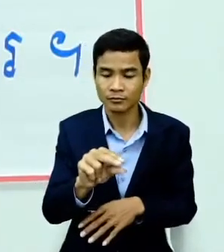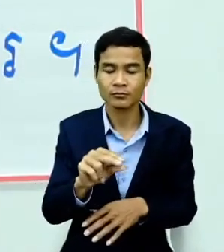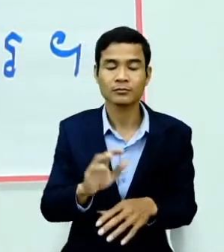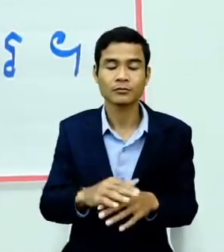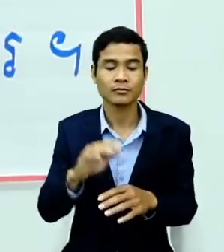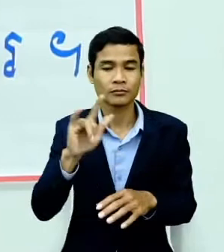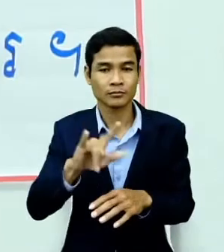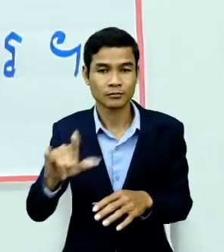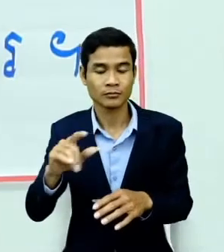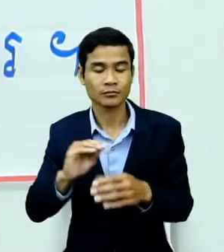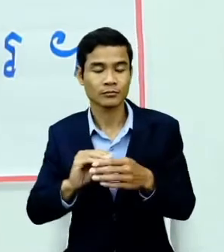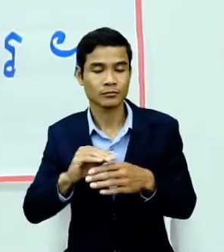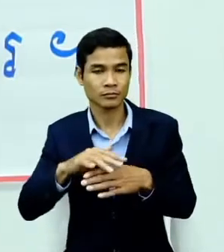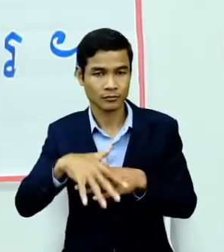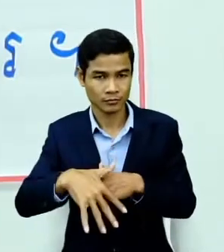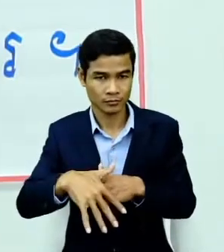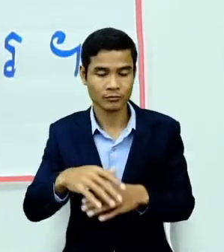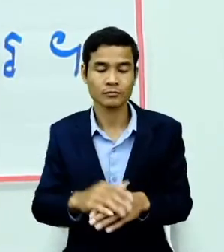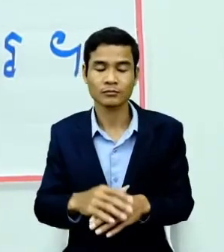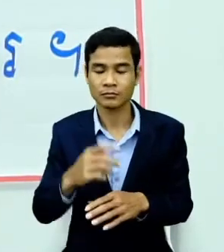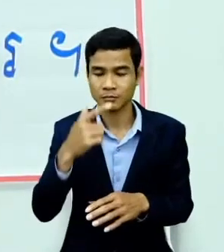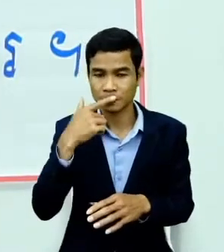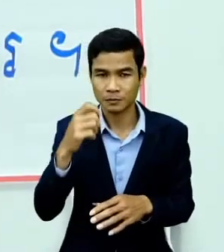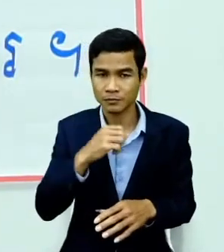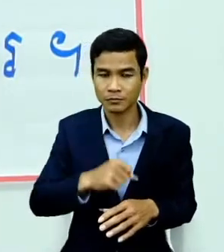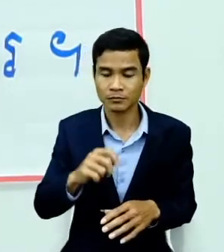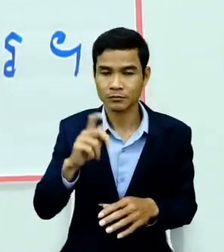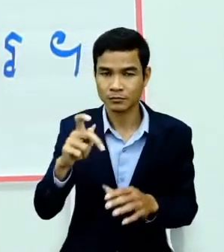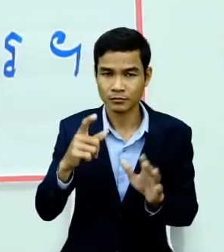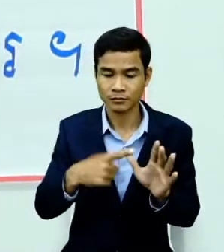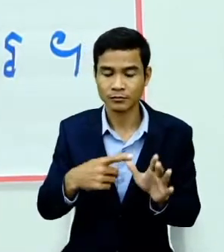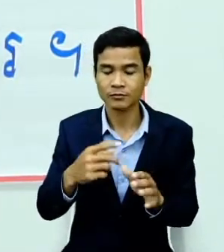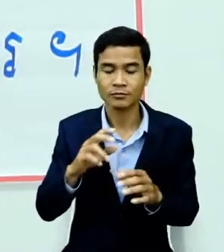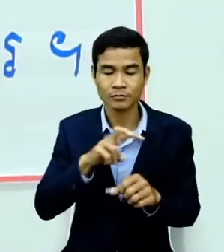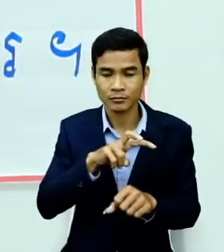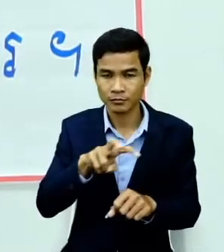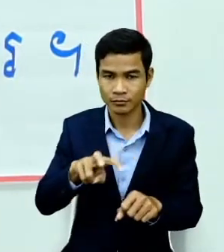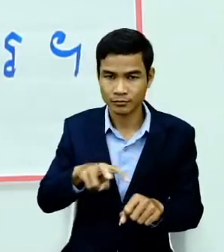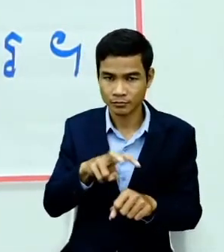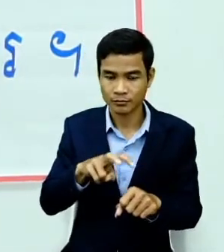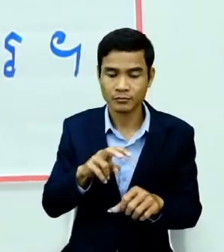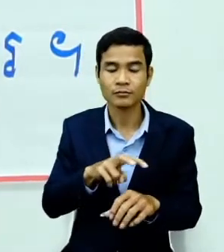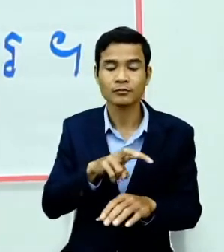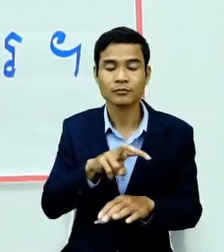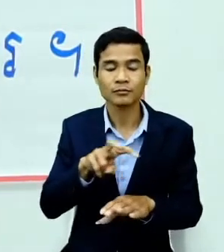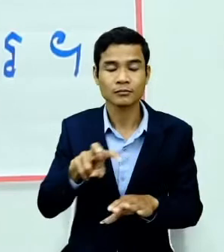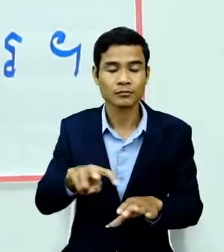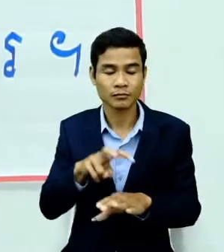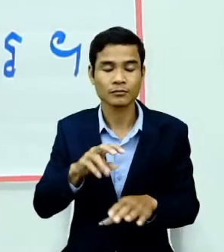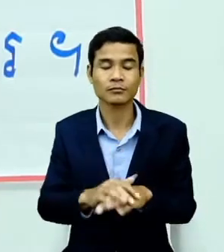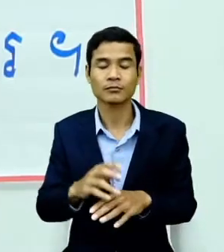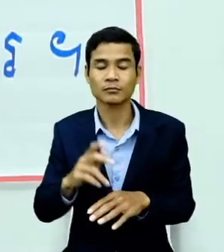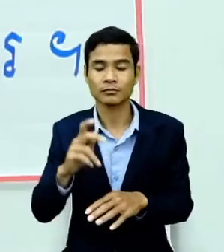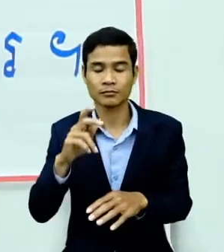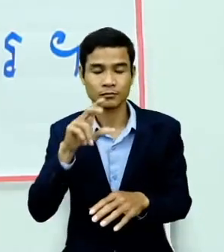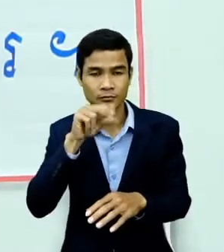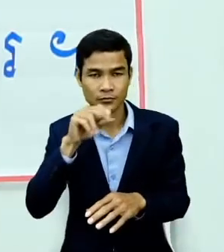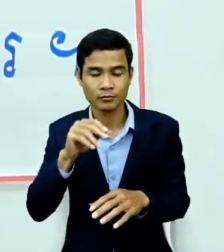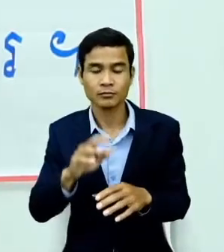ហៀតាគាថែទាតាគា